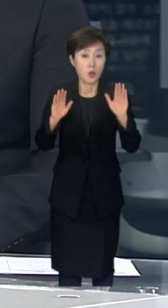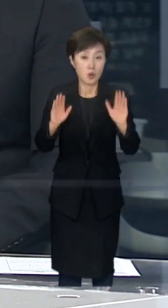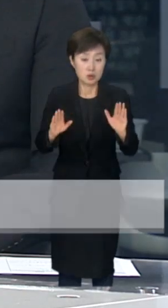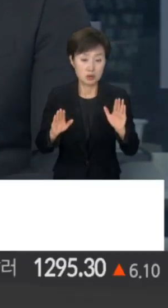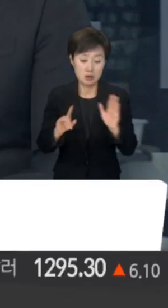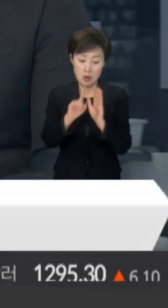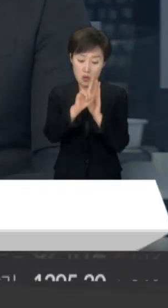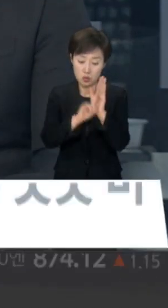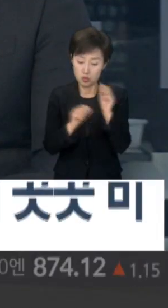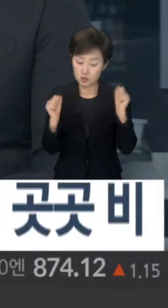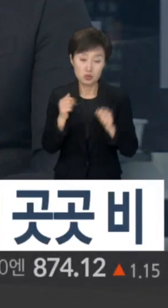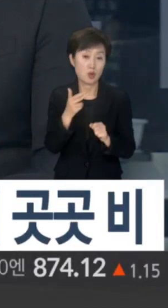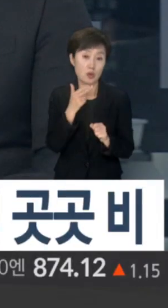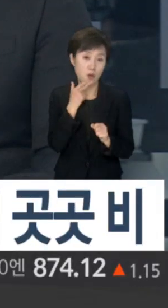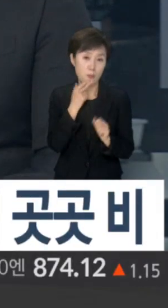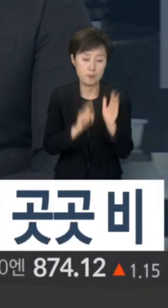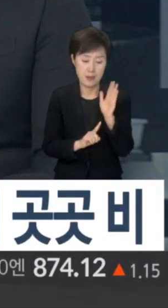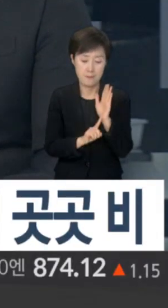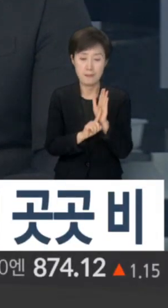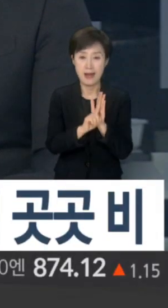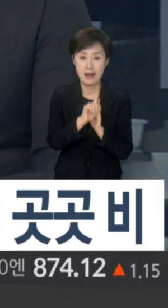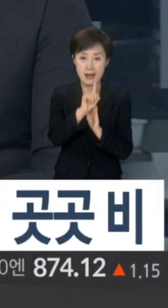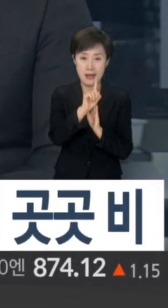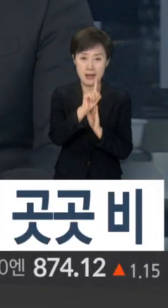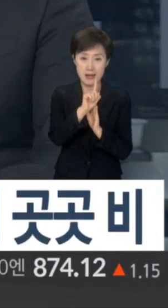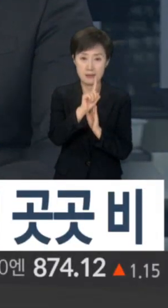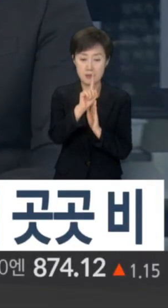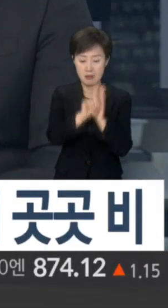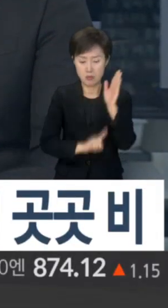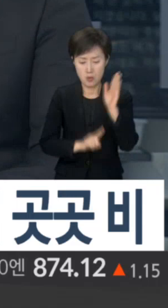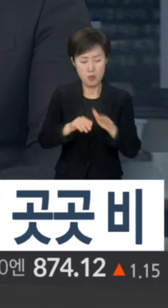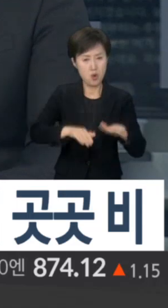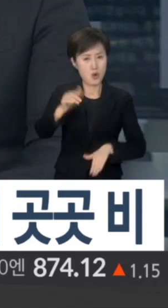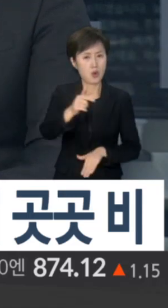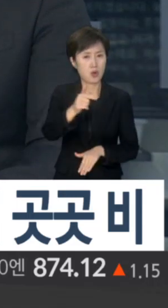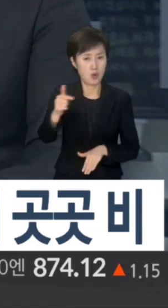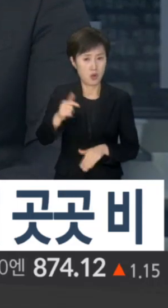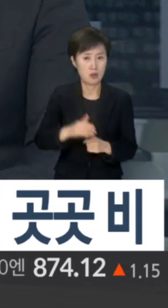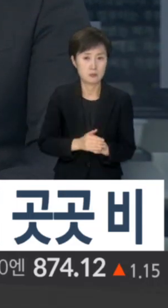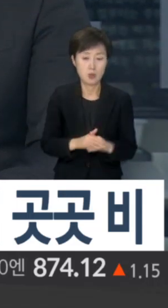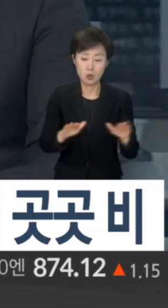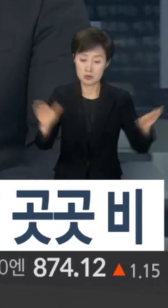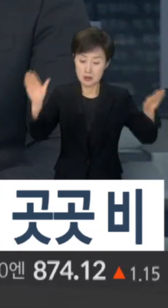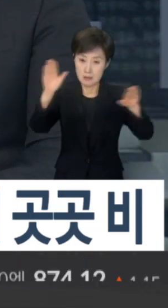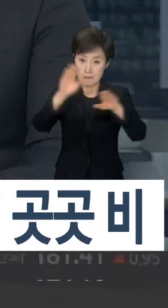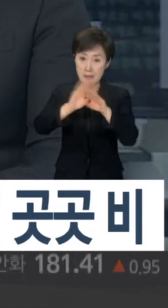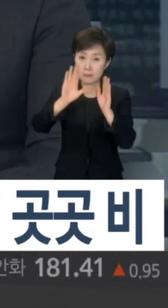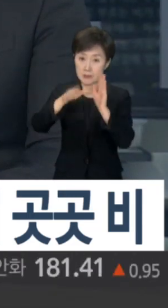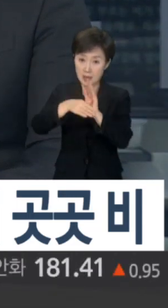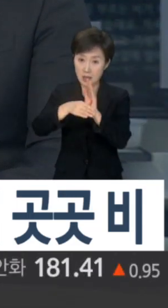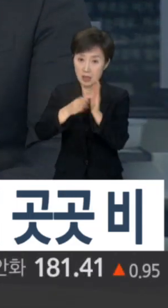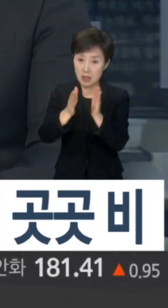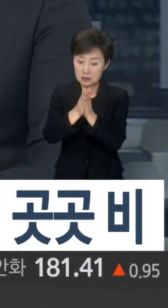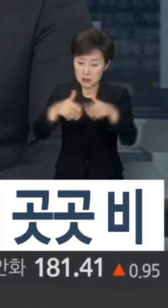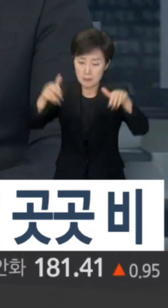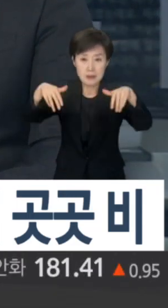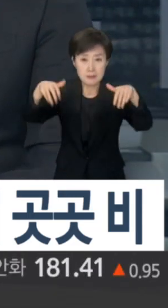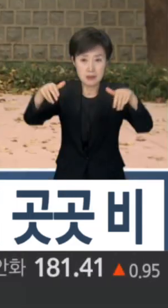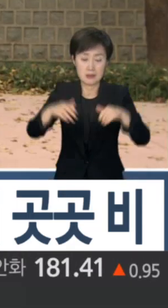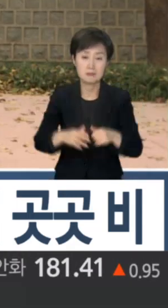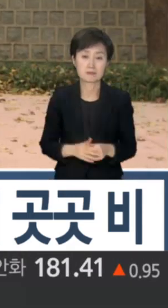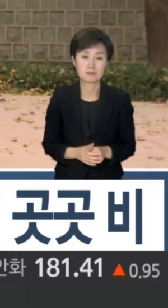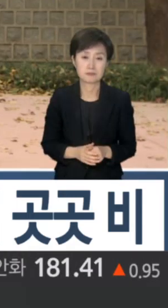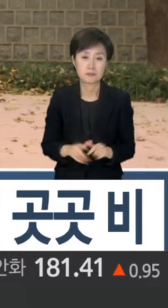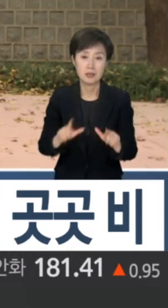절기소설인 오늘 예년보다 온화한 가운데 일교차 큰 날씨가 이어지겠습니다. 늦은 밤부터는 추위를 부르는 비가 내리겠는데요.